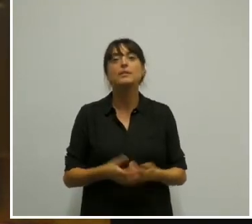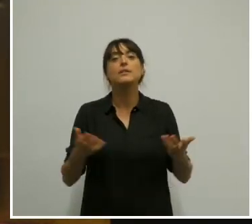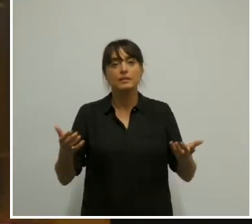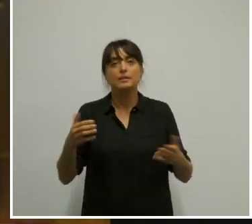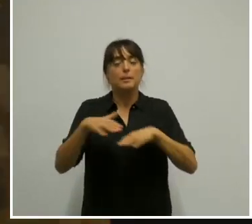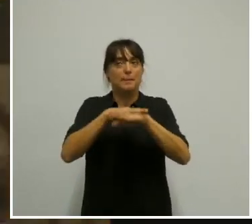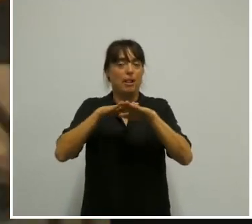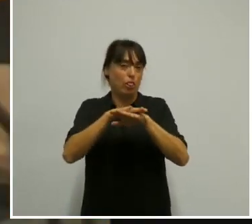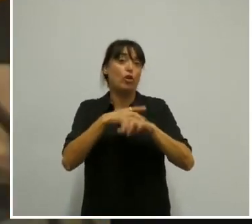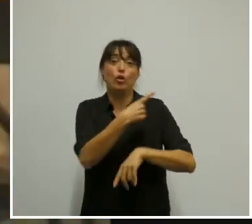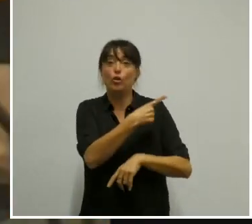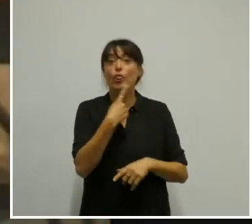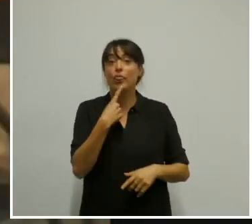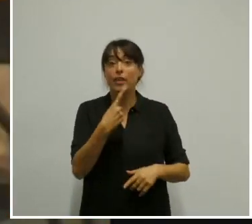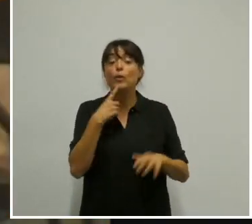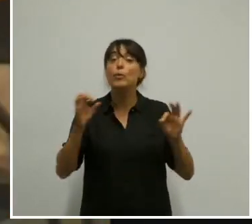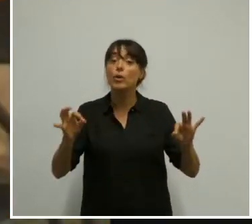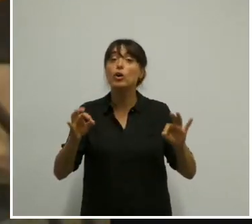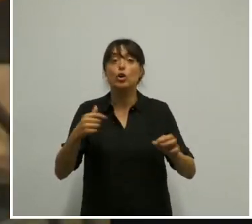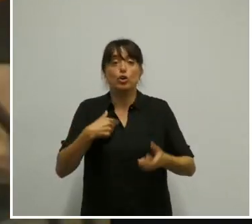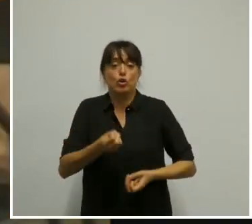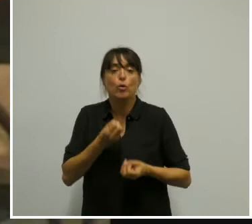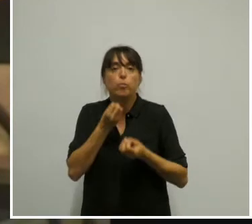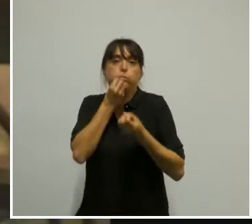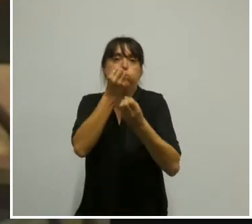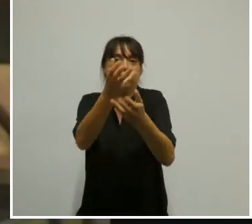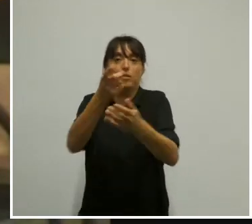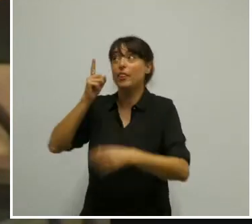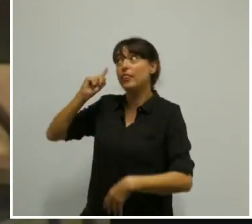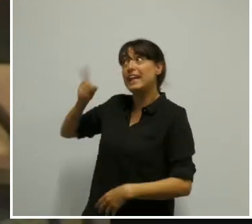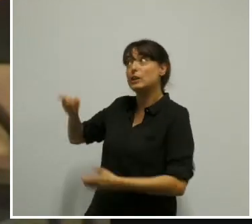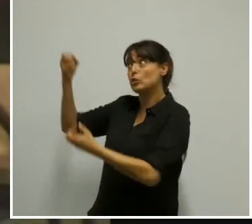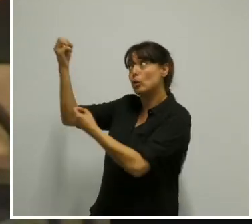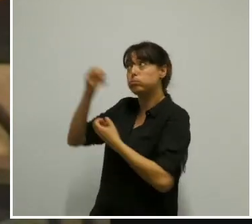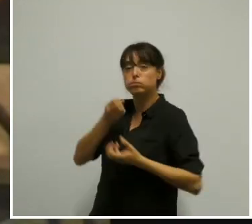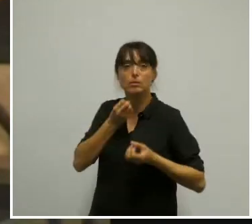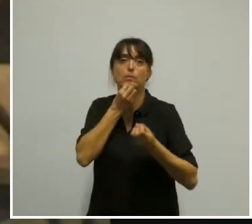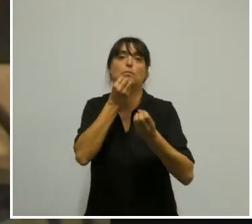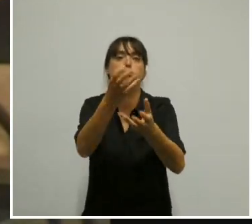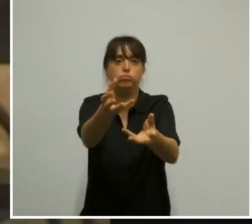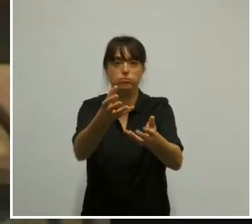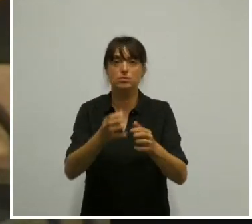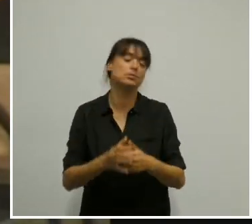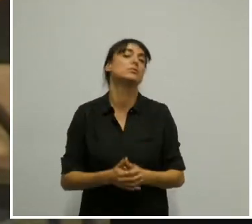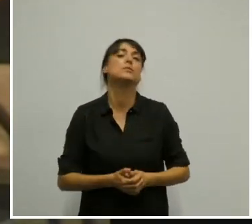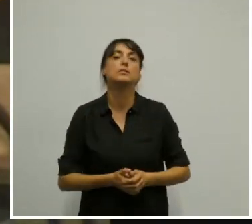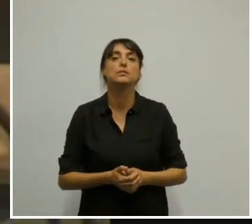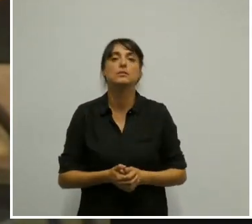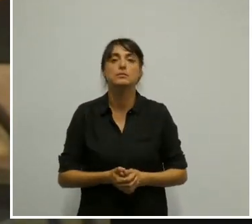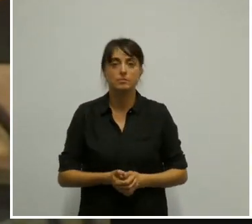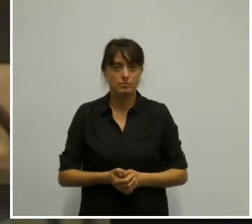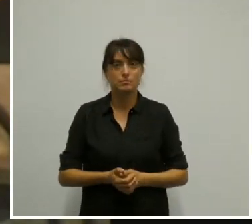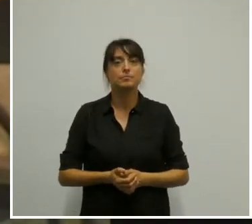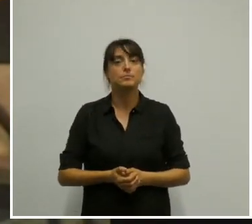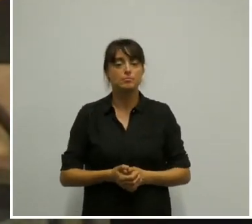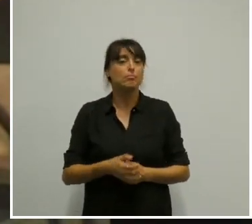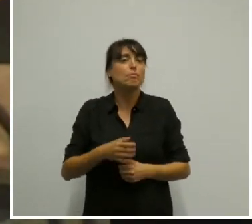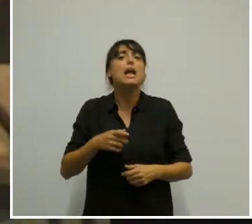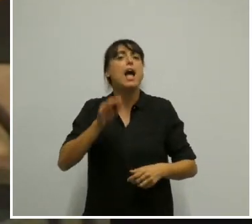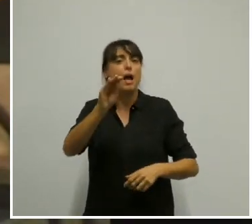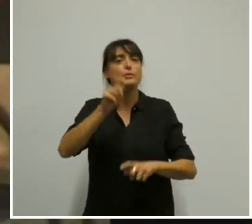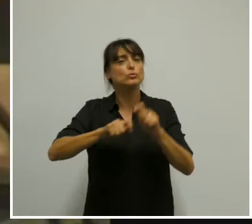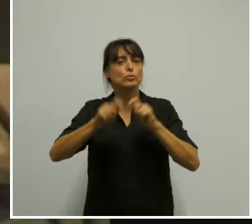jo simplement us trasllado totes les preocupacions i que estan anant a més i que nosaltres l'AFA no para i seguirem demandant on faci